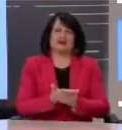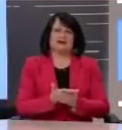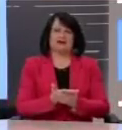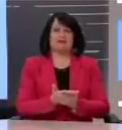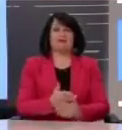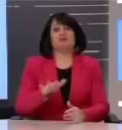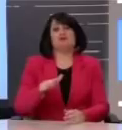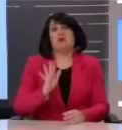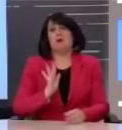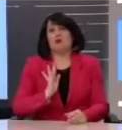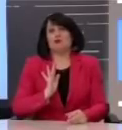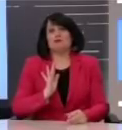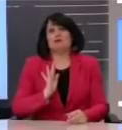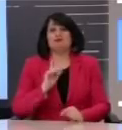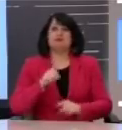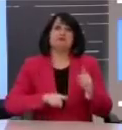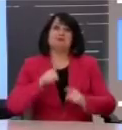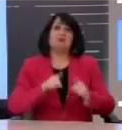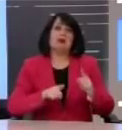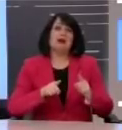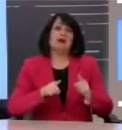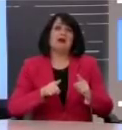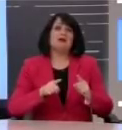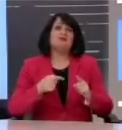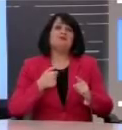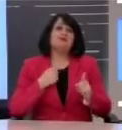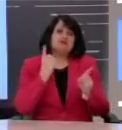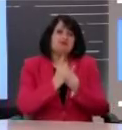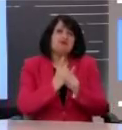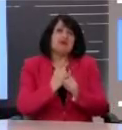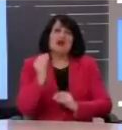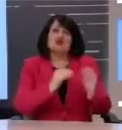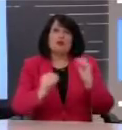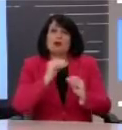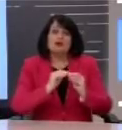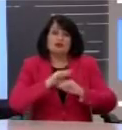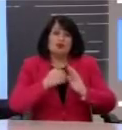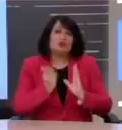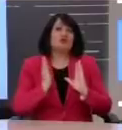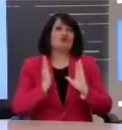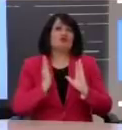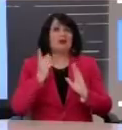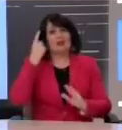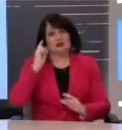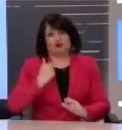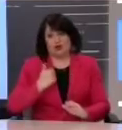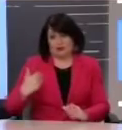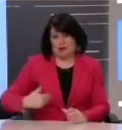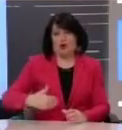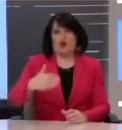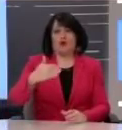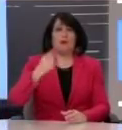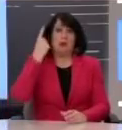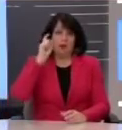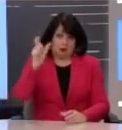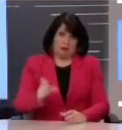προφανώς κάποιοι εξ ημών που δεν ασχολούμεθα ιδιαίτερα με τα εξοπλιστικά θέματα, με τα ζητήματα άμυνας, να μην το γνωρίζουμε. Δεν δικαιούστε, κύριε Θωράκη,